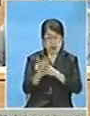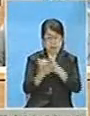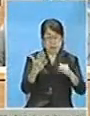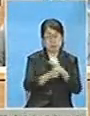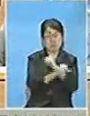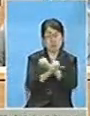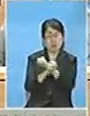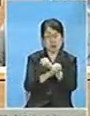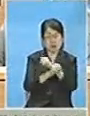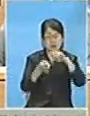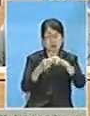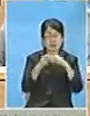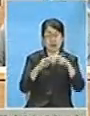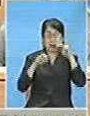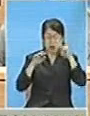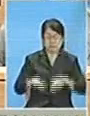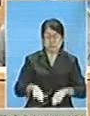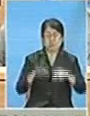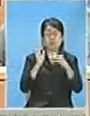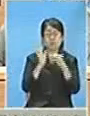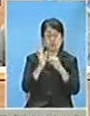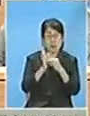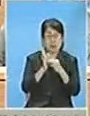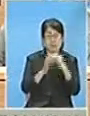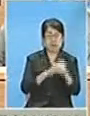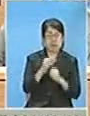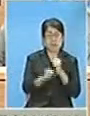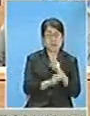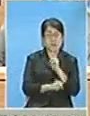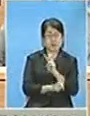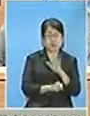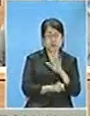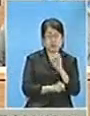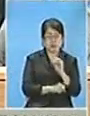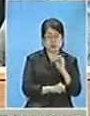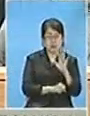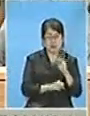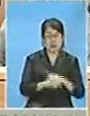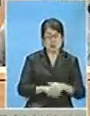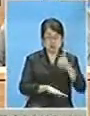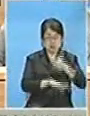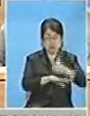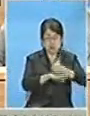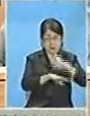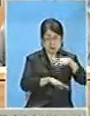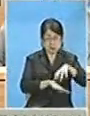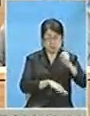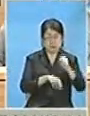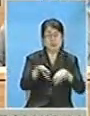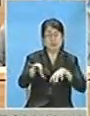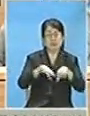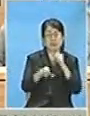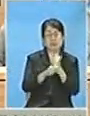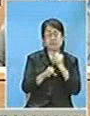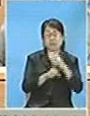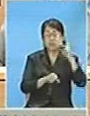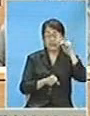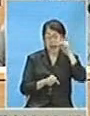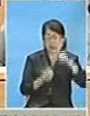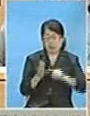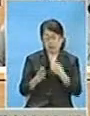ปี2555ได้มีสั่งการของผู้อำนวยการสำนักระบายน้ำตั้งแต่วันที่15กุมภา